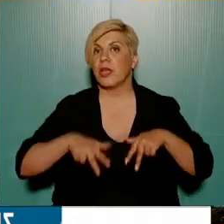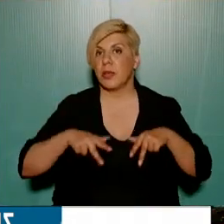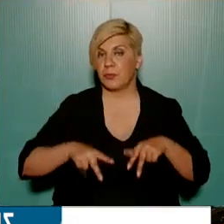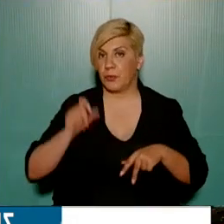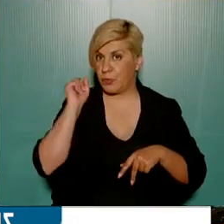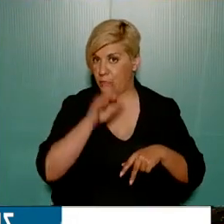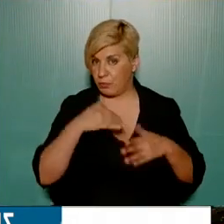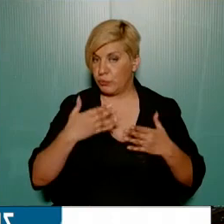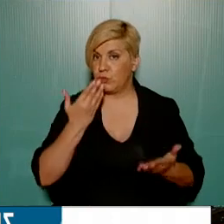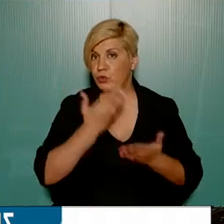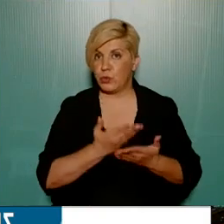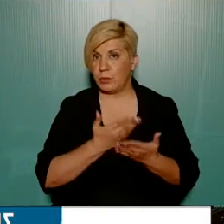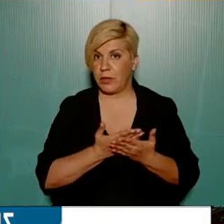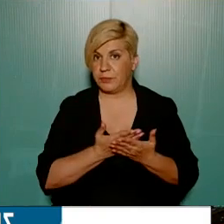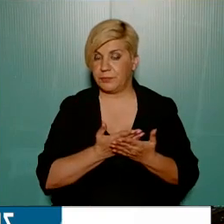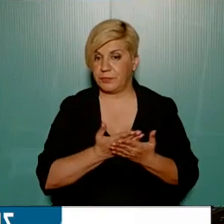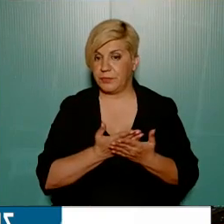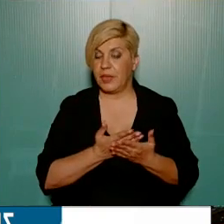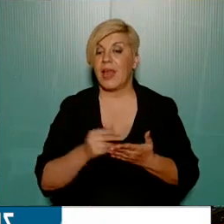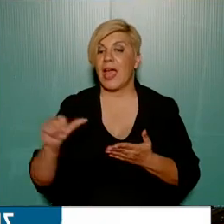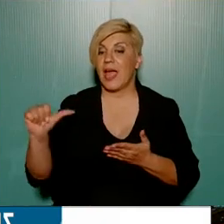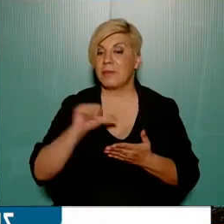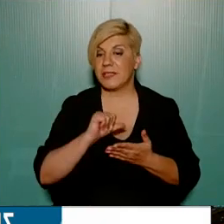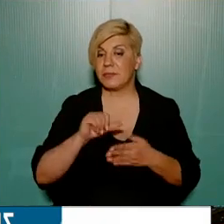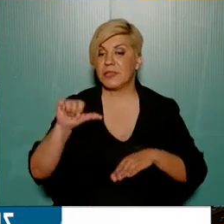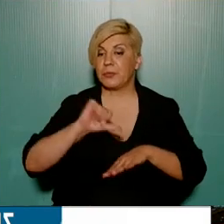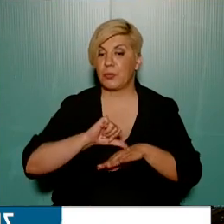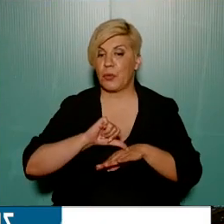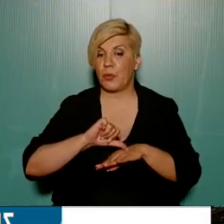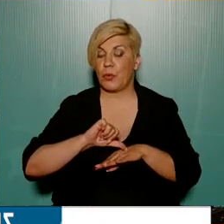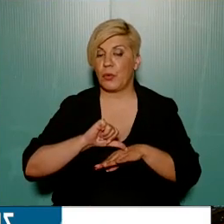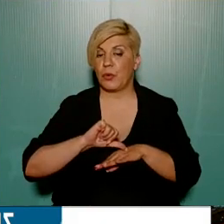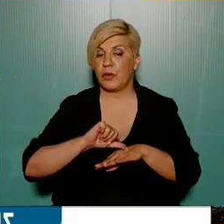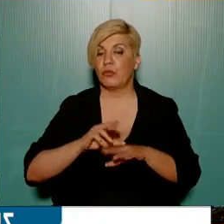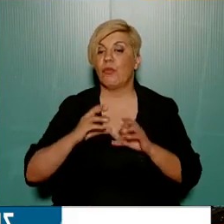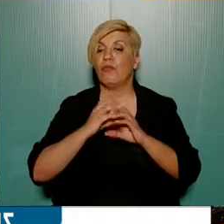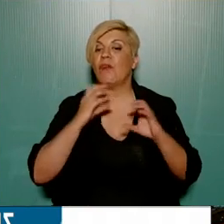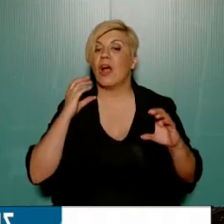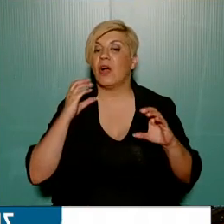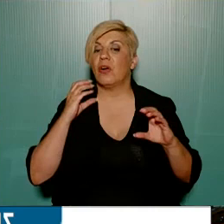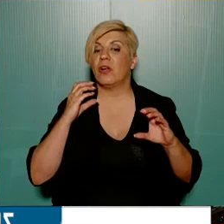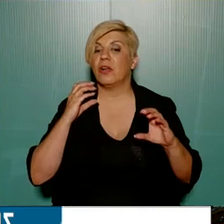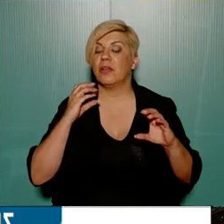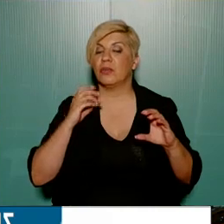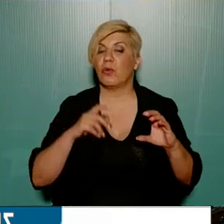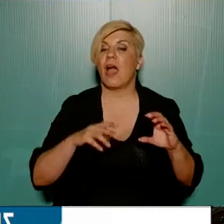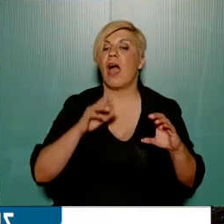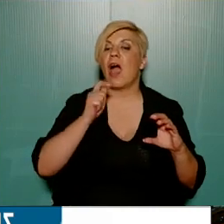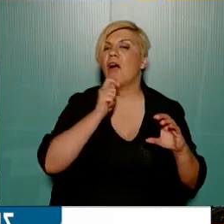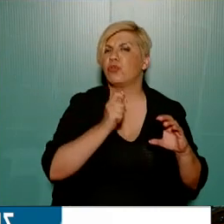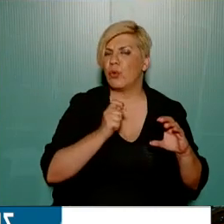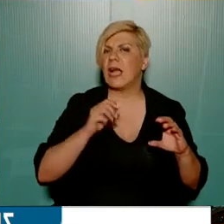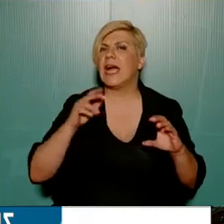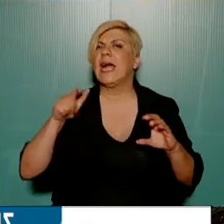όπου του ζητούμε να επιστρέψει στην πόλη το βαγόνι του Αβδούλ Χαμίτ, το